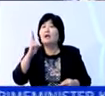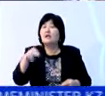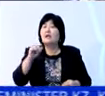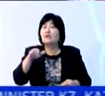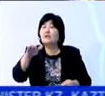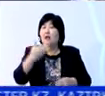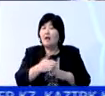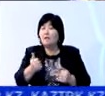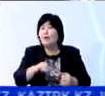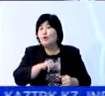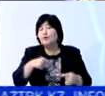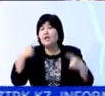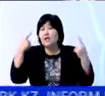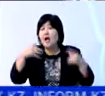жатыр,